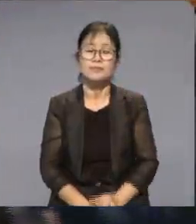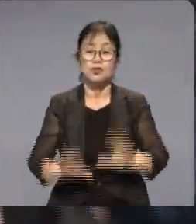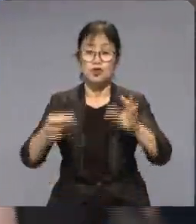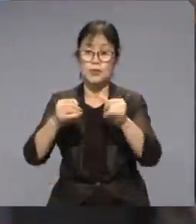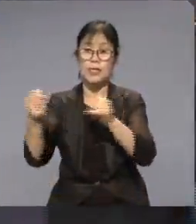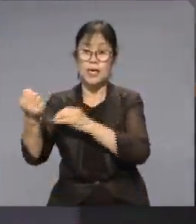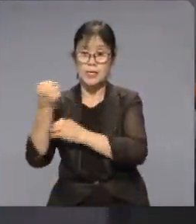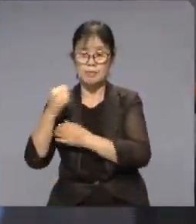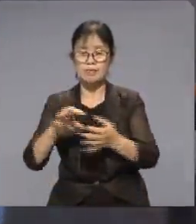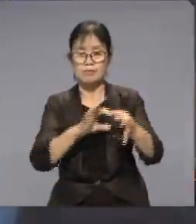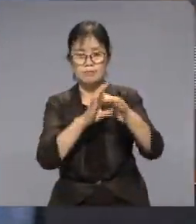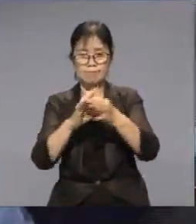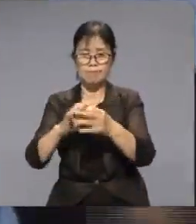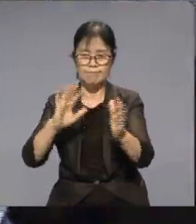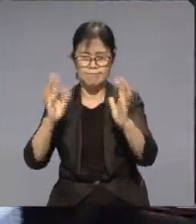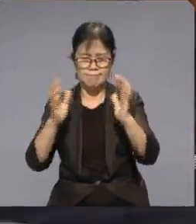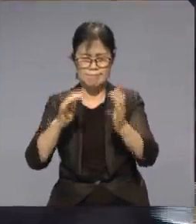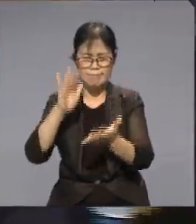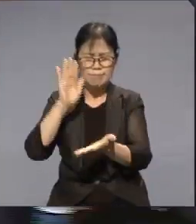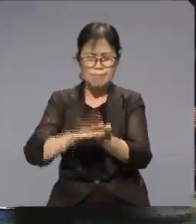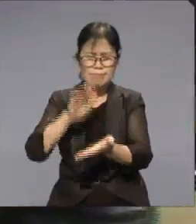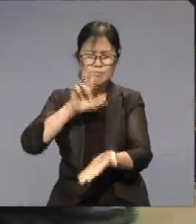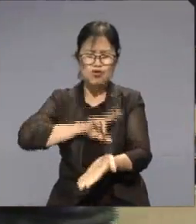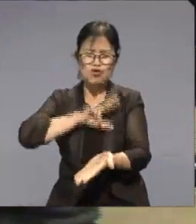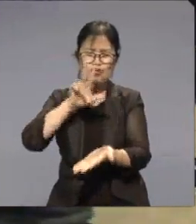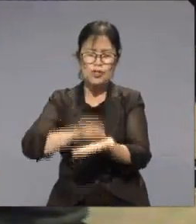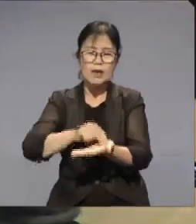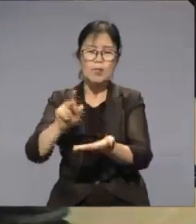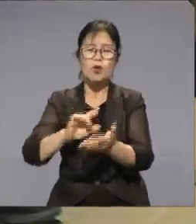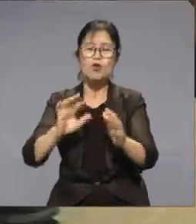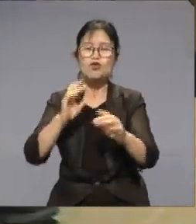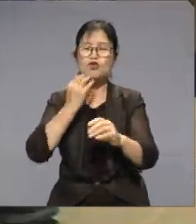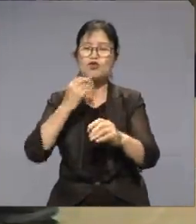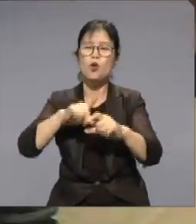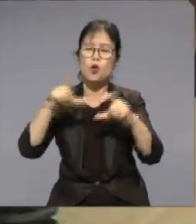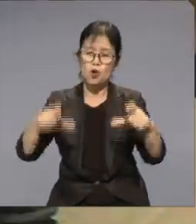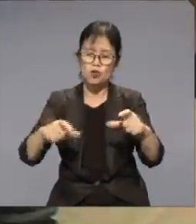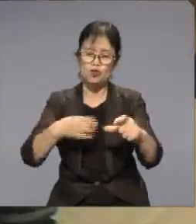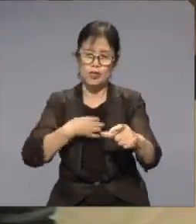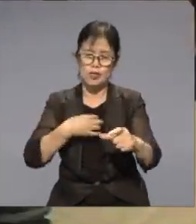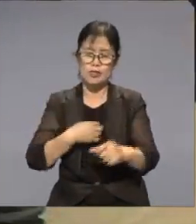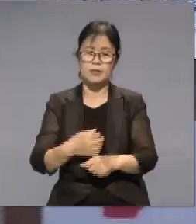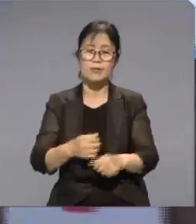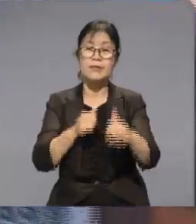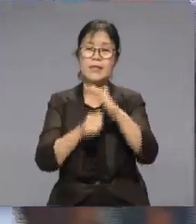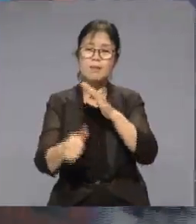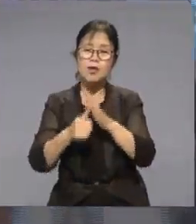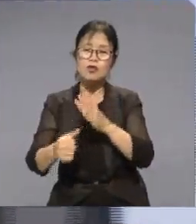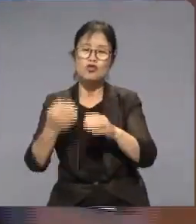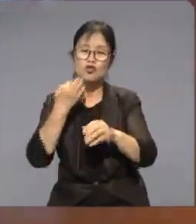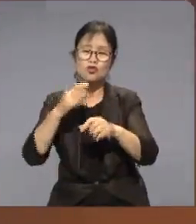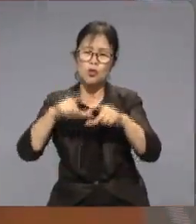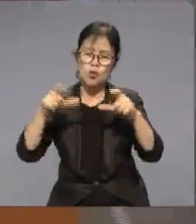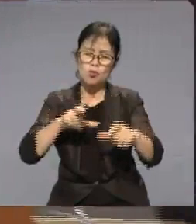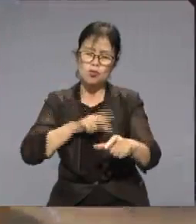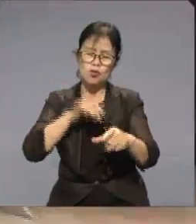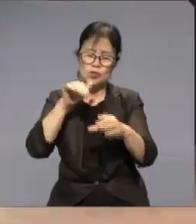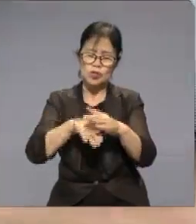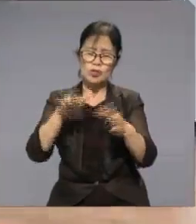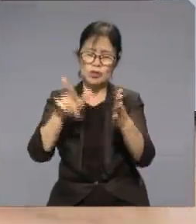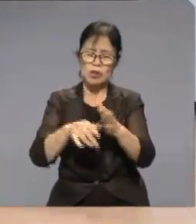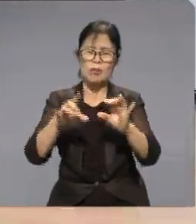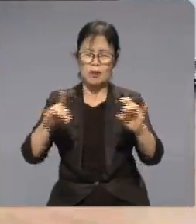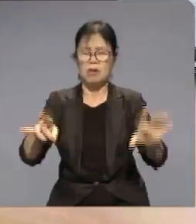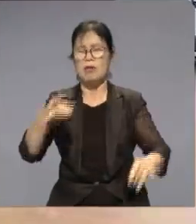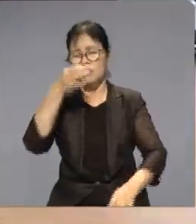국민의힘 연찬회 현장을 달군 뜨거운 주제는 단연 수도권 위기였습니다. 김기현 대표는 수도권은 총선 때마다 힘든 선거를